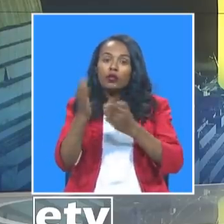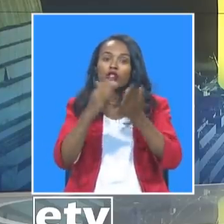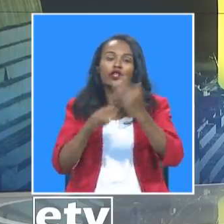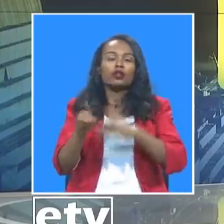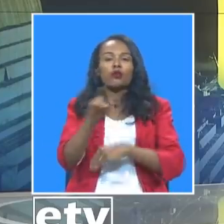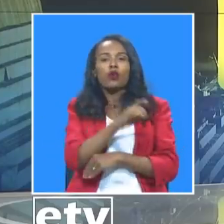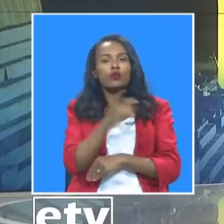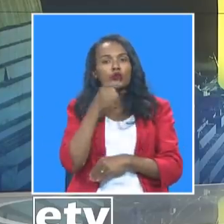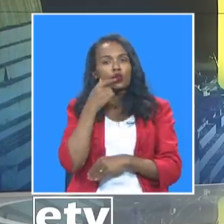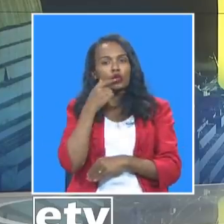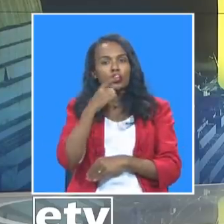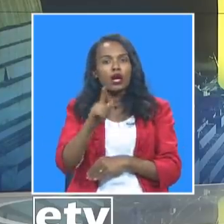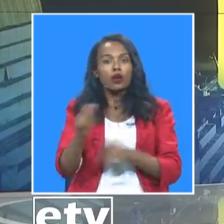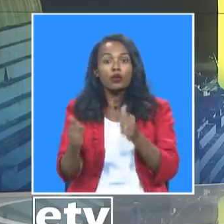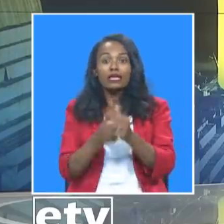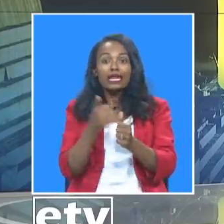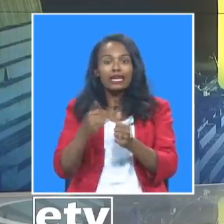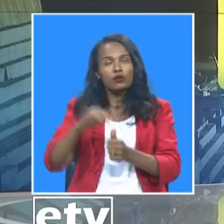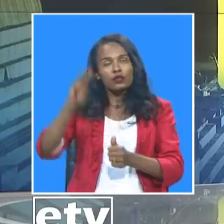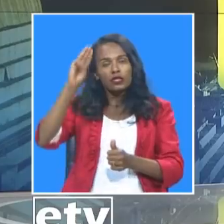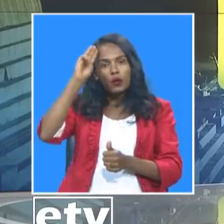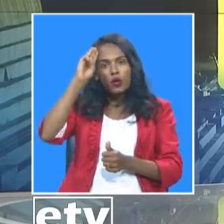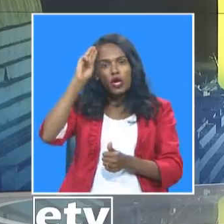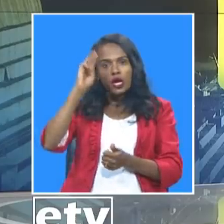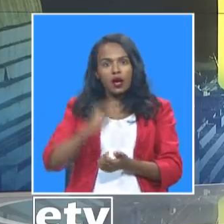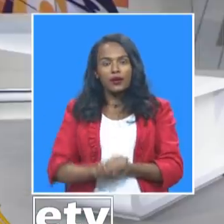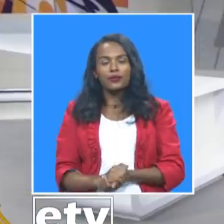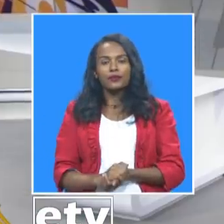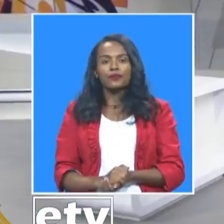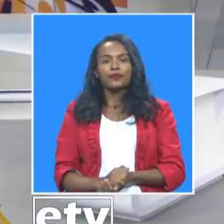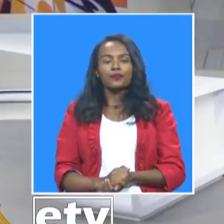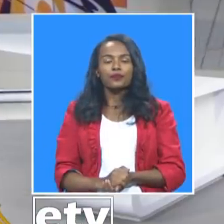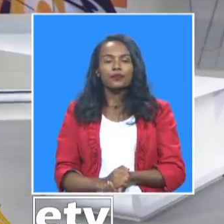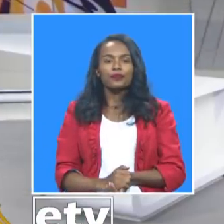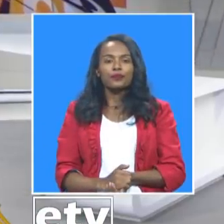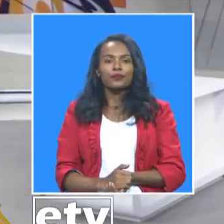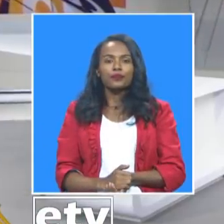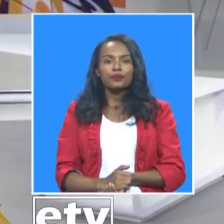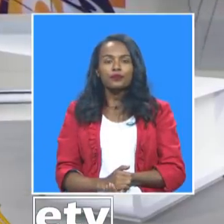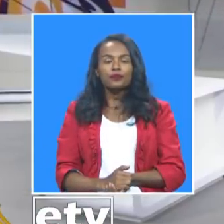ነው የጠቆሙት። የተከታተለው ሰለሞን ገዳ ነው።